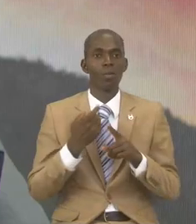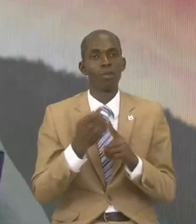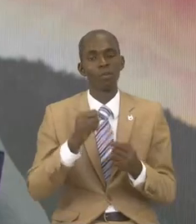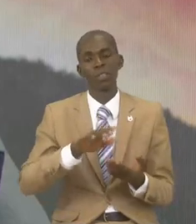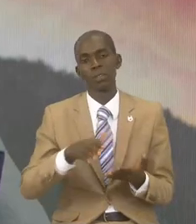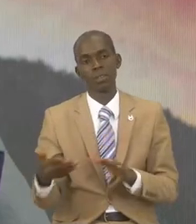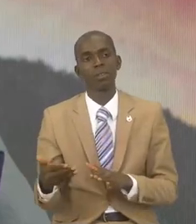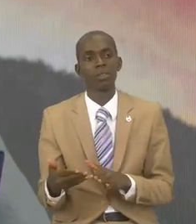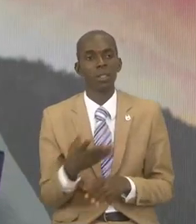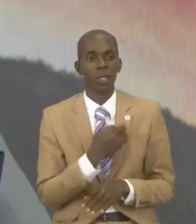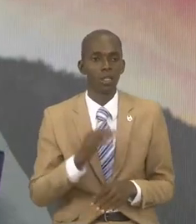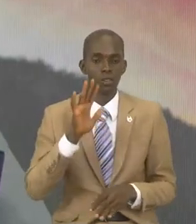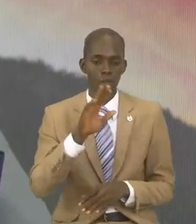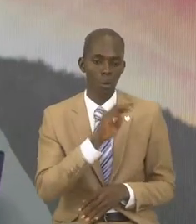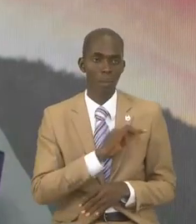étiez,